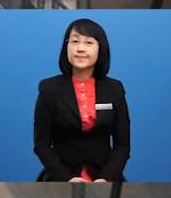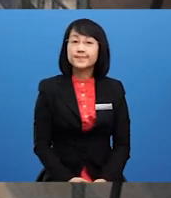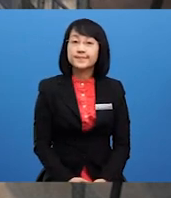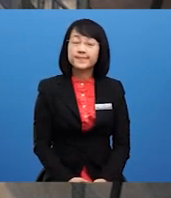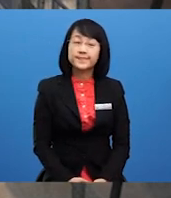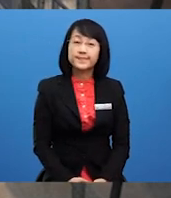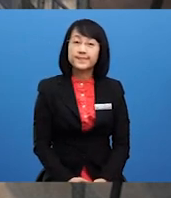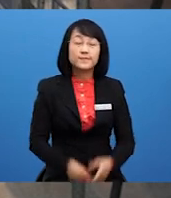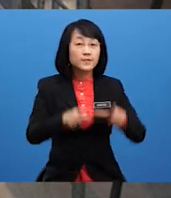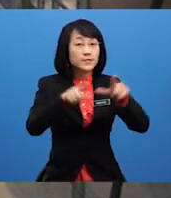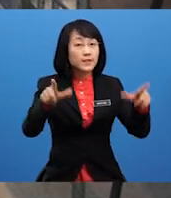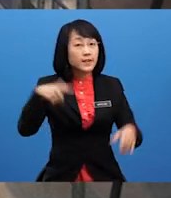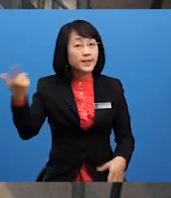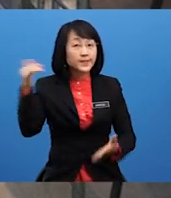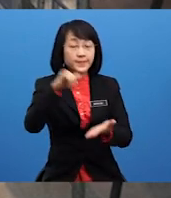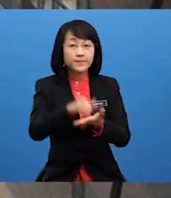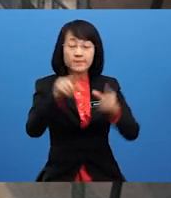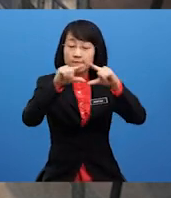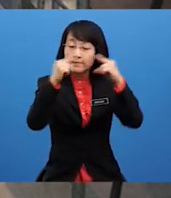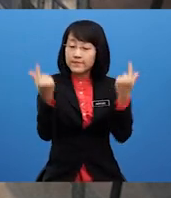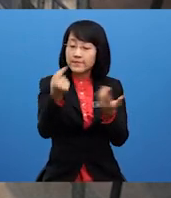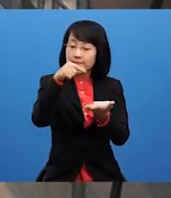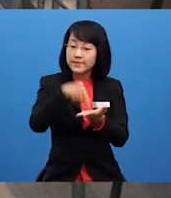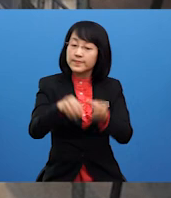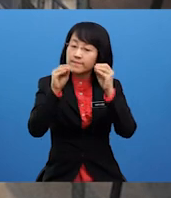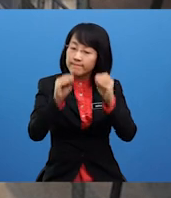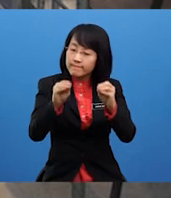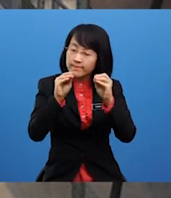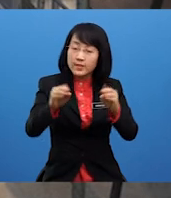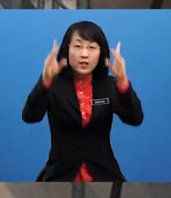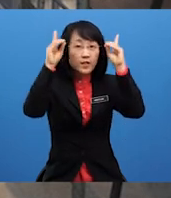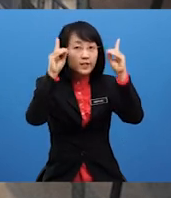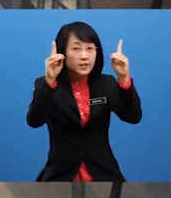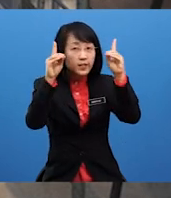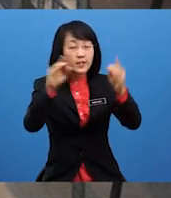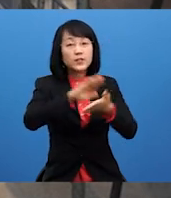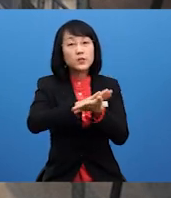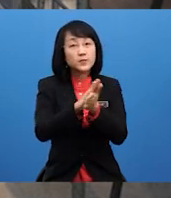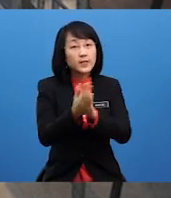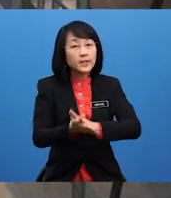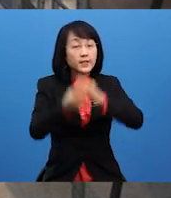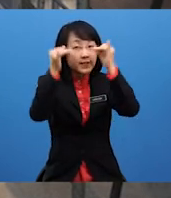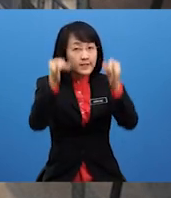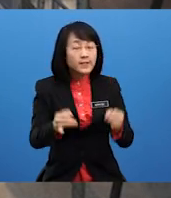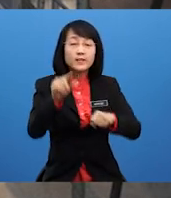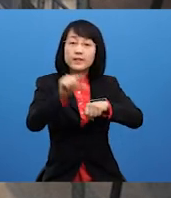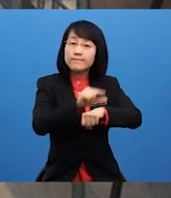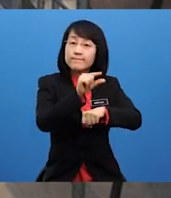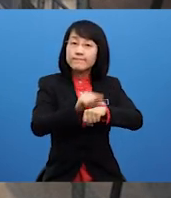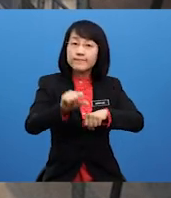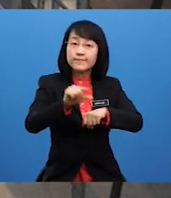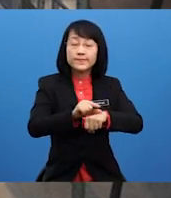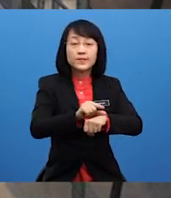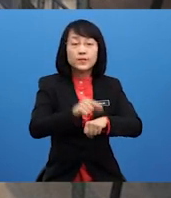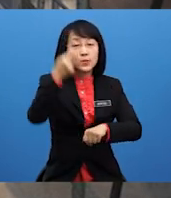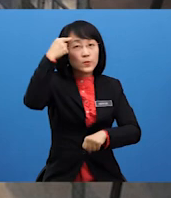Selain itu, golongan ini perlu diajar dan dididik supaya menjadi insan yang berguna pada masa